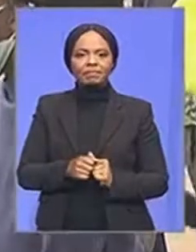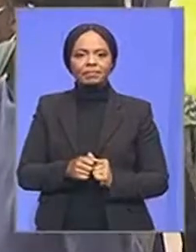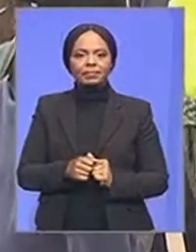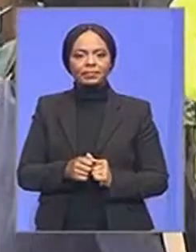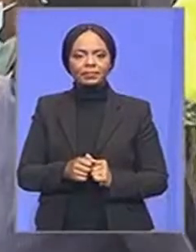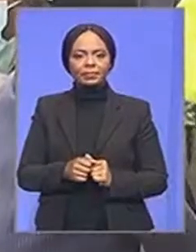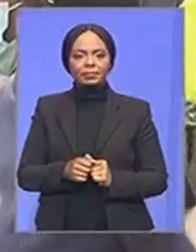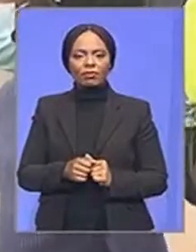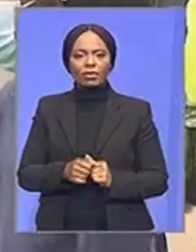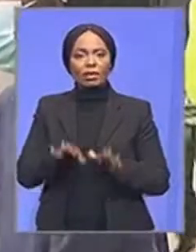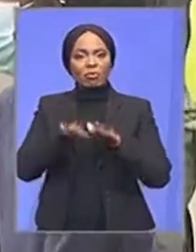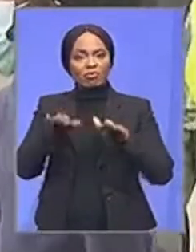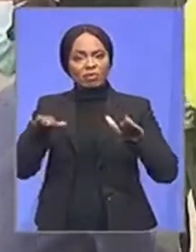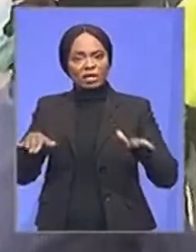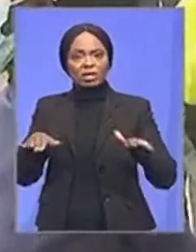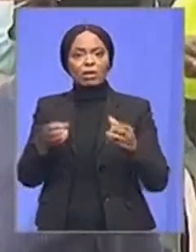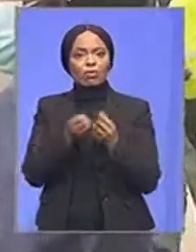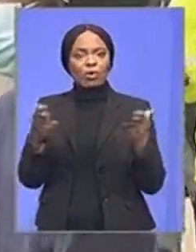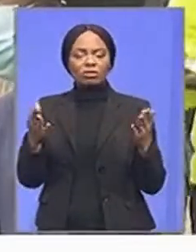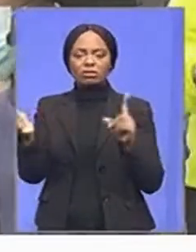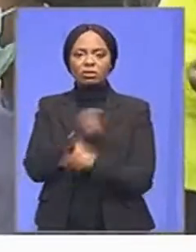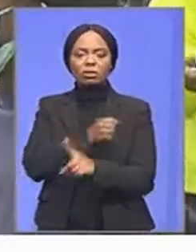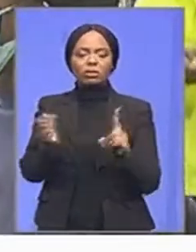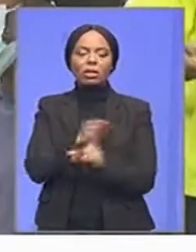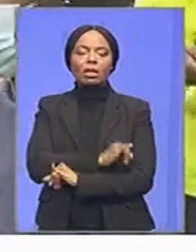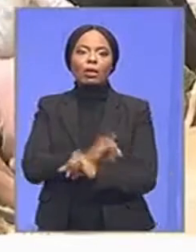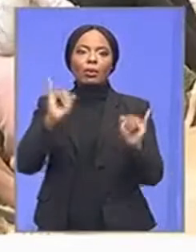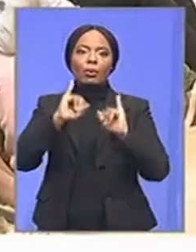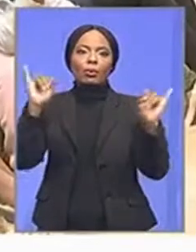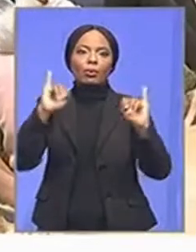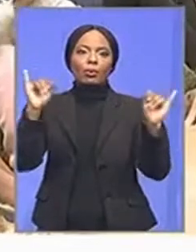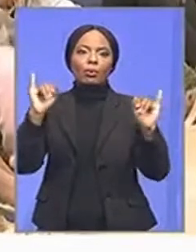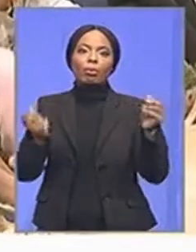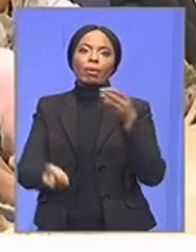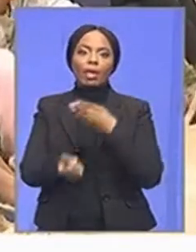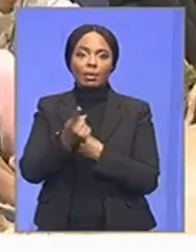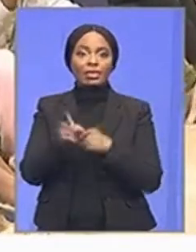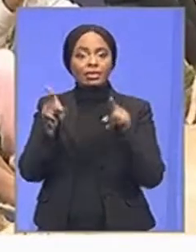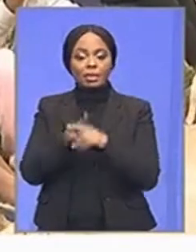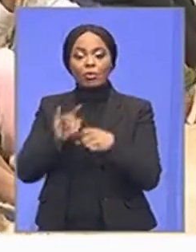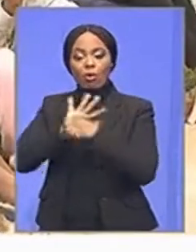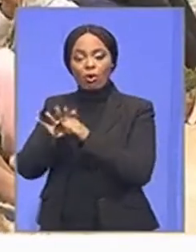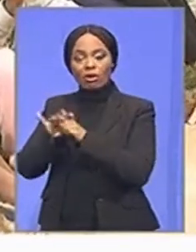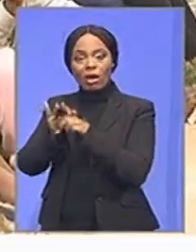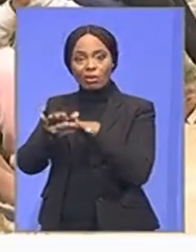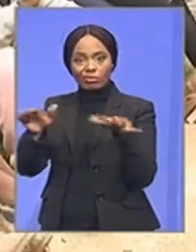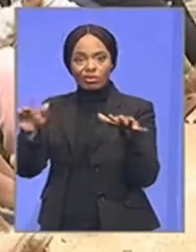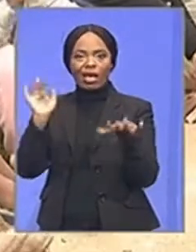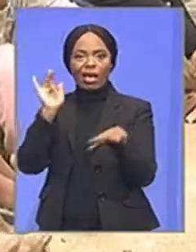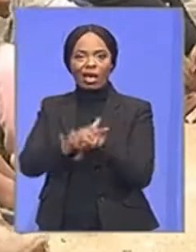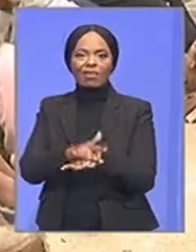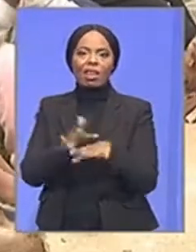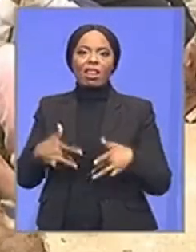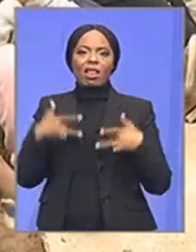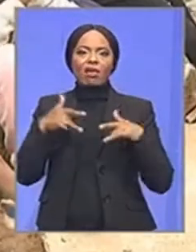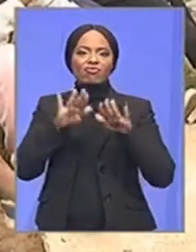Bana ke ba bang ba batho ba hlekefetswang hangata setjhabeng. Kgahlamelo ya COVID-19 le yona e amme maphelo a bana,